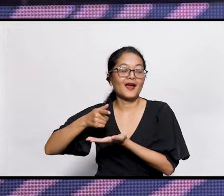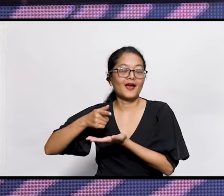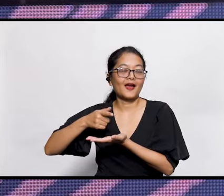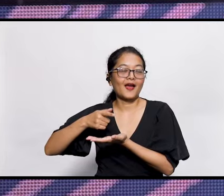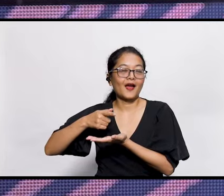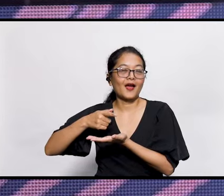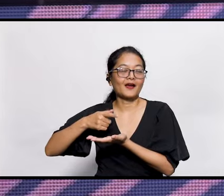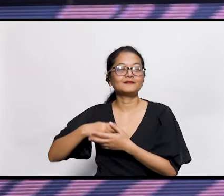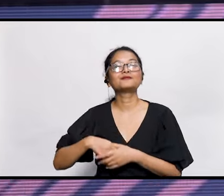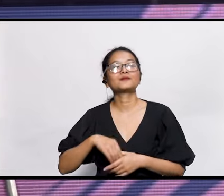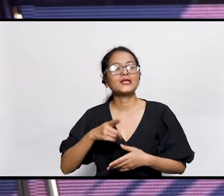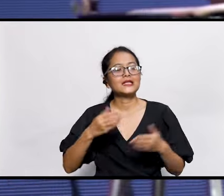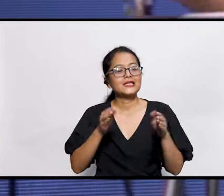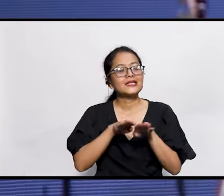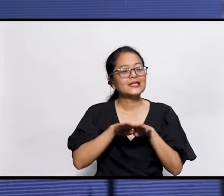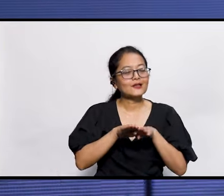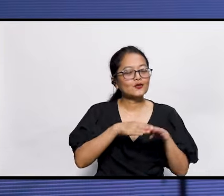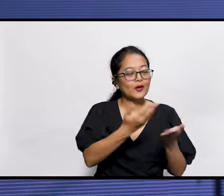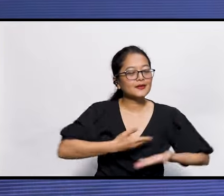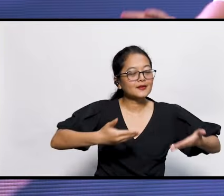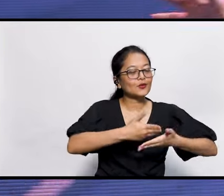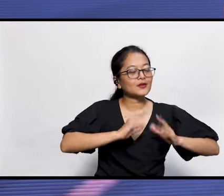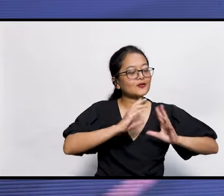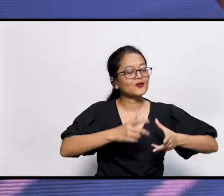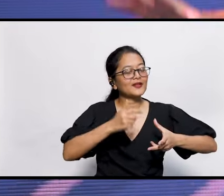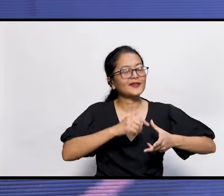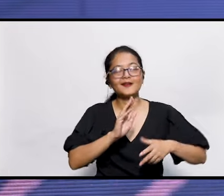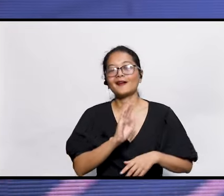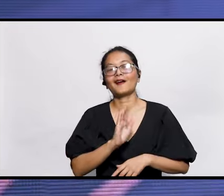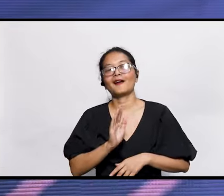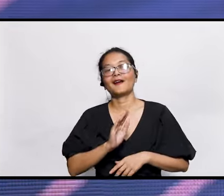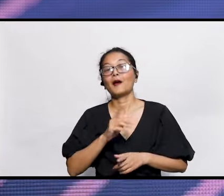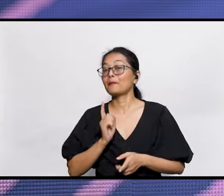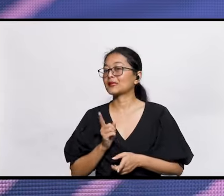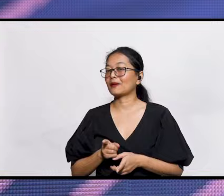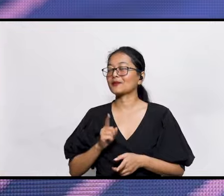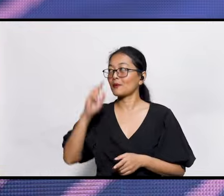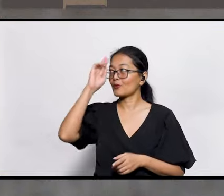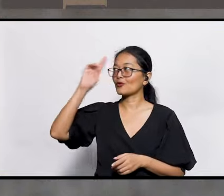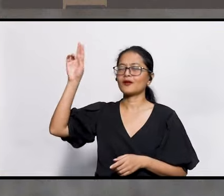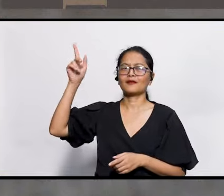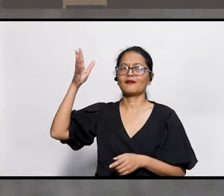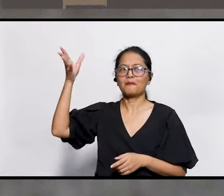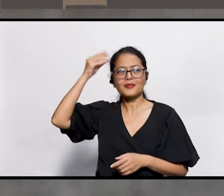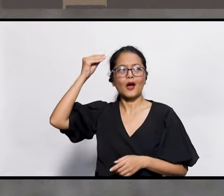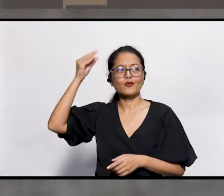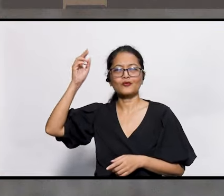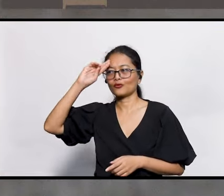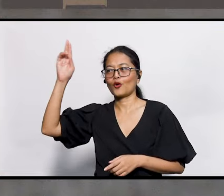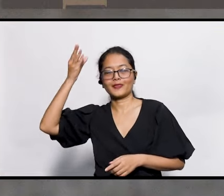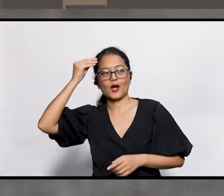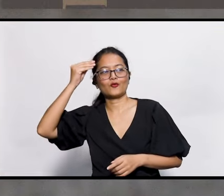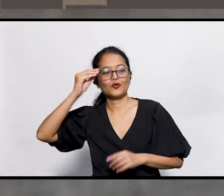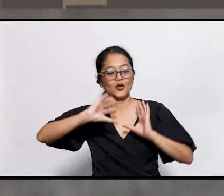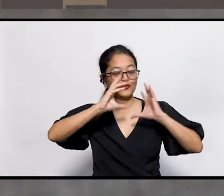dunia Dia Mengerti semuanya dia sudah paham benar karena dia menciptakan isi dunia